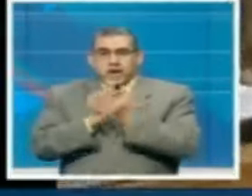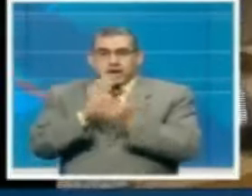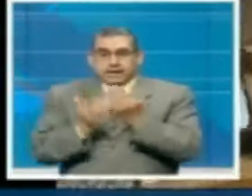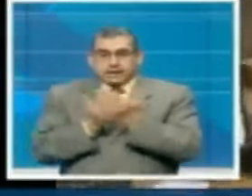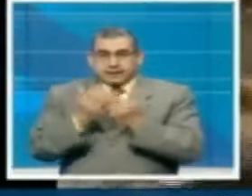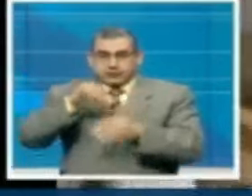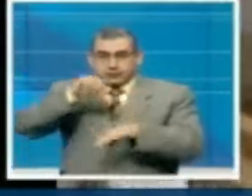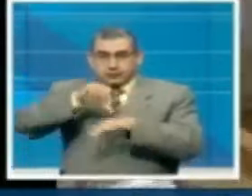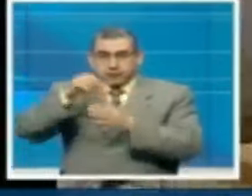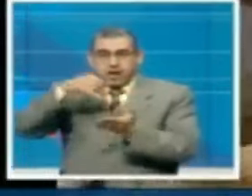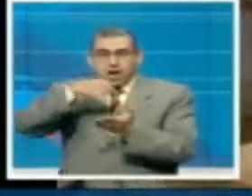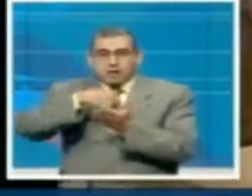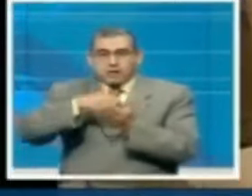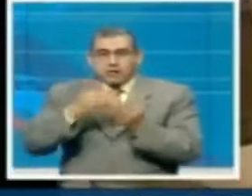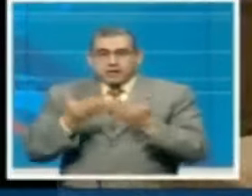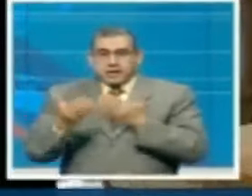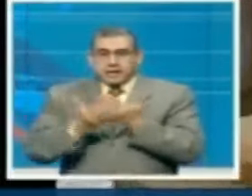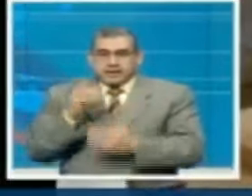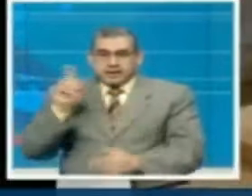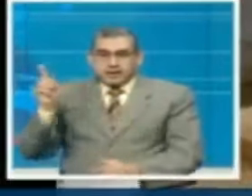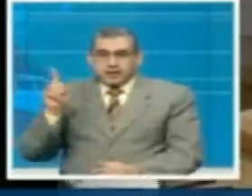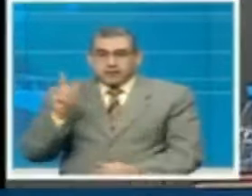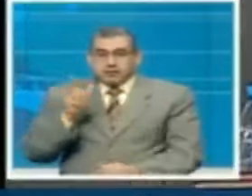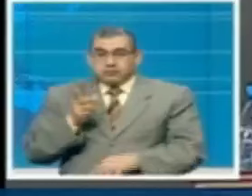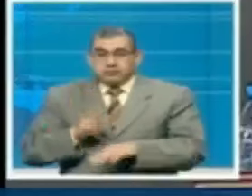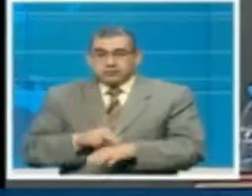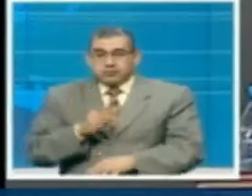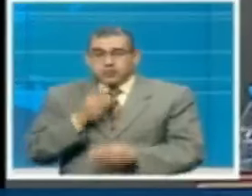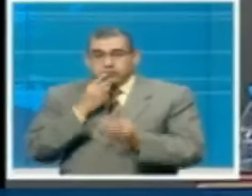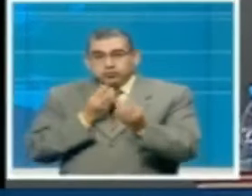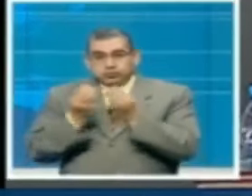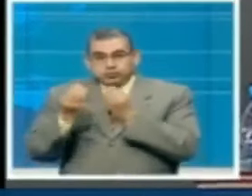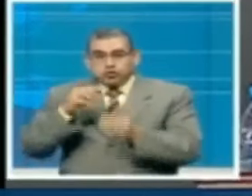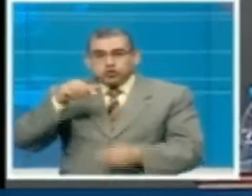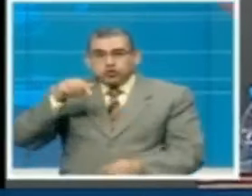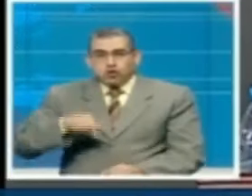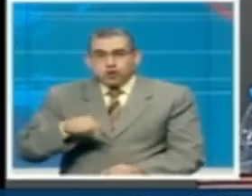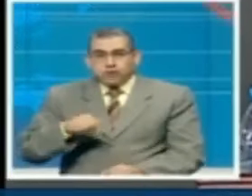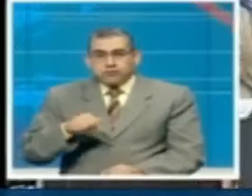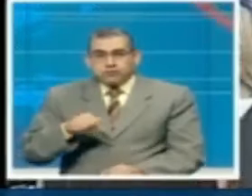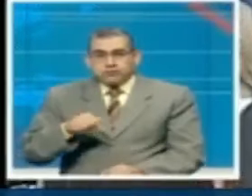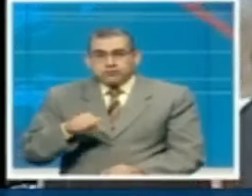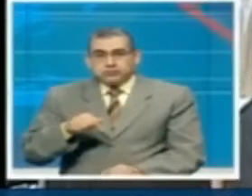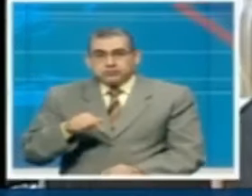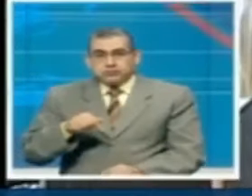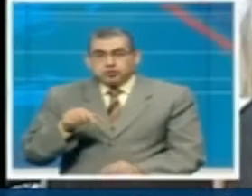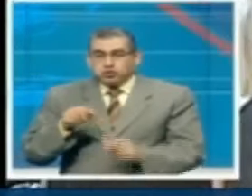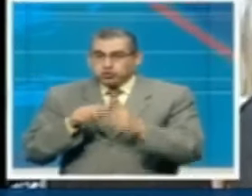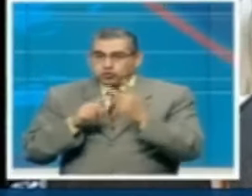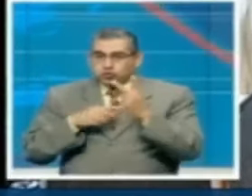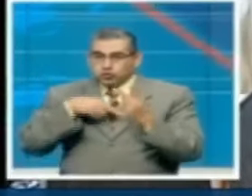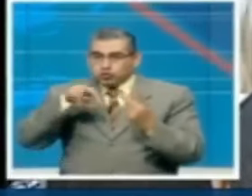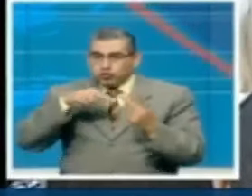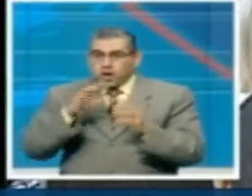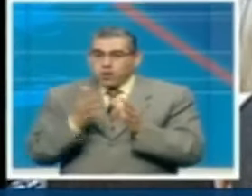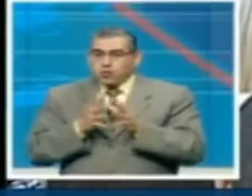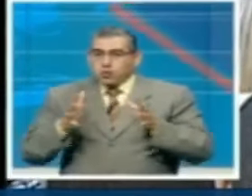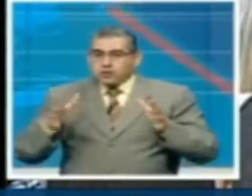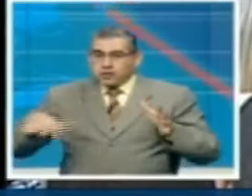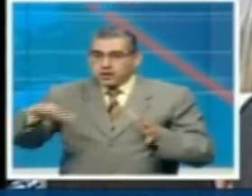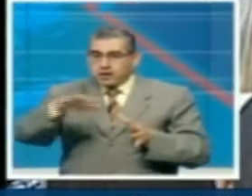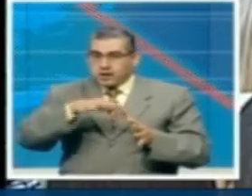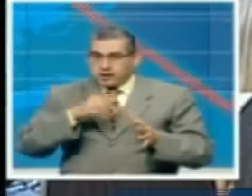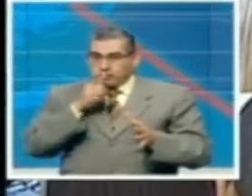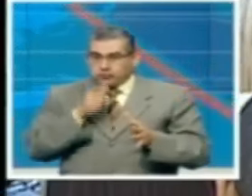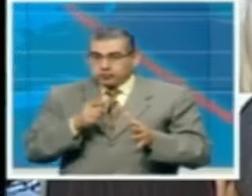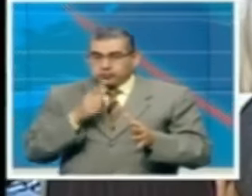الجديد بالعاصمة الإدارية. مباحثاتنا اليوم سواء كانت الثنائية أو الموسعة